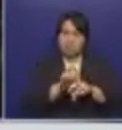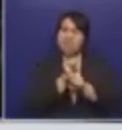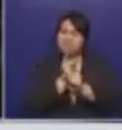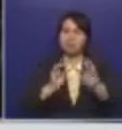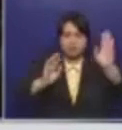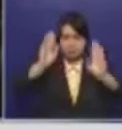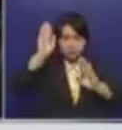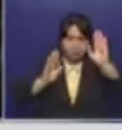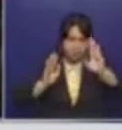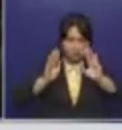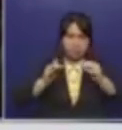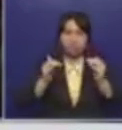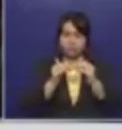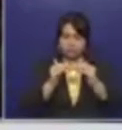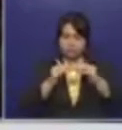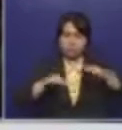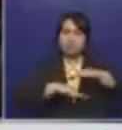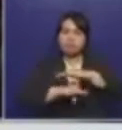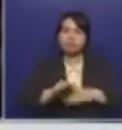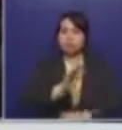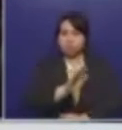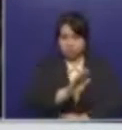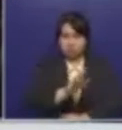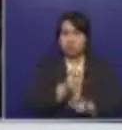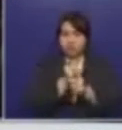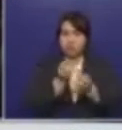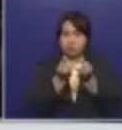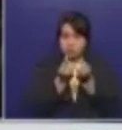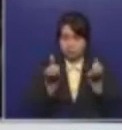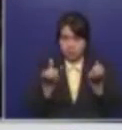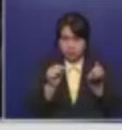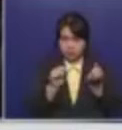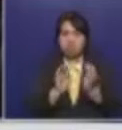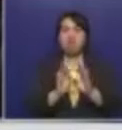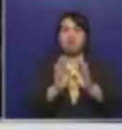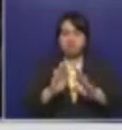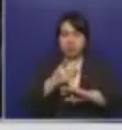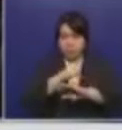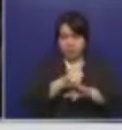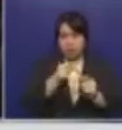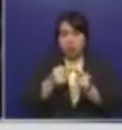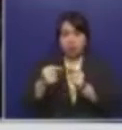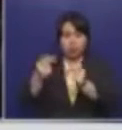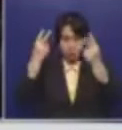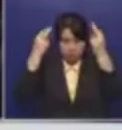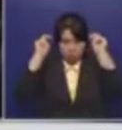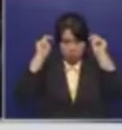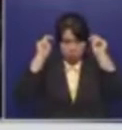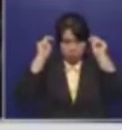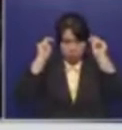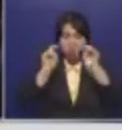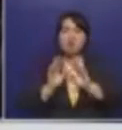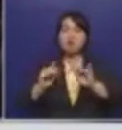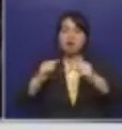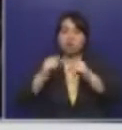และเป็นสิทธิ์ขั้นพื้นฐานที่เป็นไปตามรัฐธรรมนูญที่ฉันฝากท่านประธานสภาไปยังท่านนายกรัฐมนตรีและรัฐบ